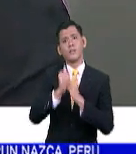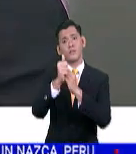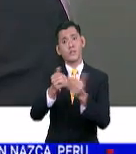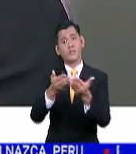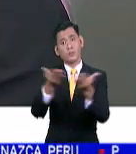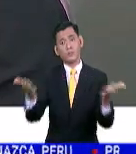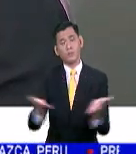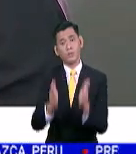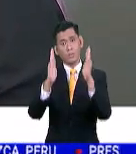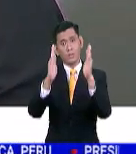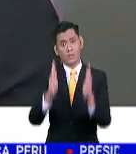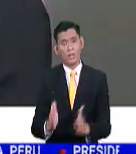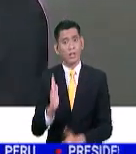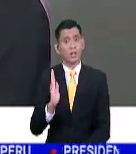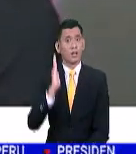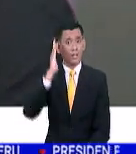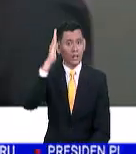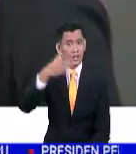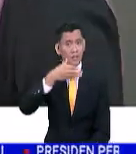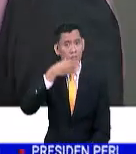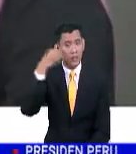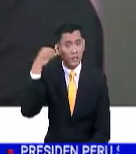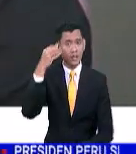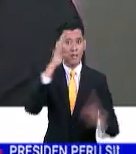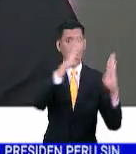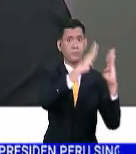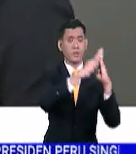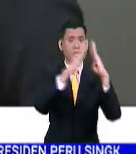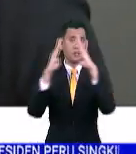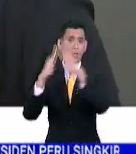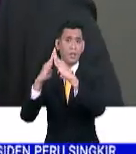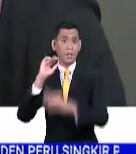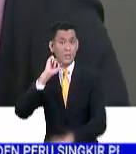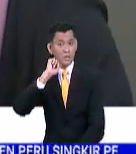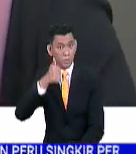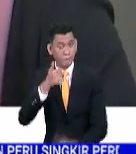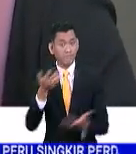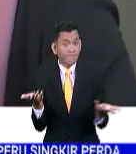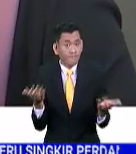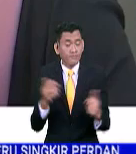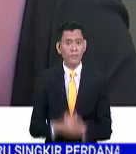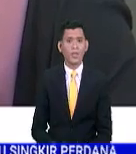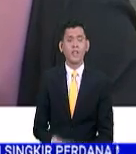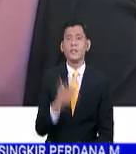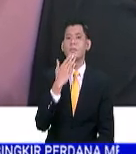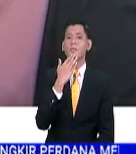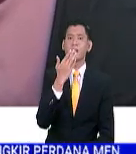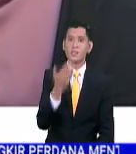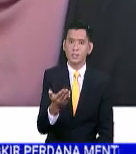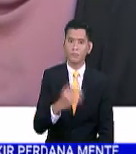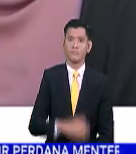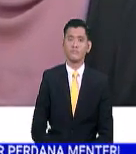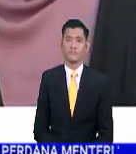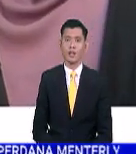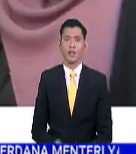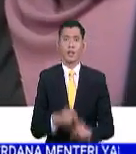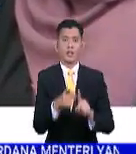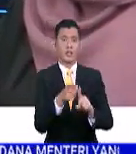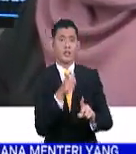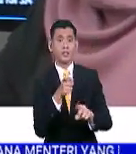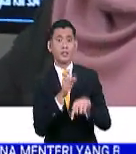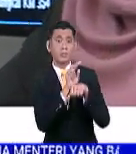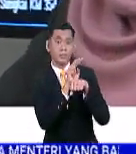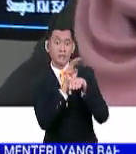warga kota yang akan pulang ke ibu kota esok? Okey, terima kasih kepada Zura. Okey, daripada pemantauan